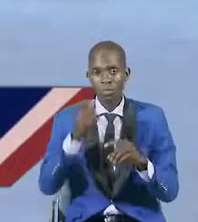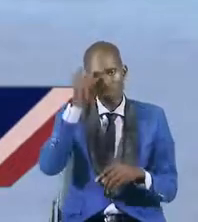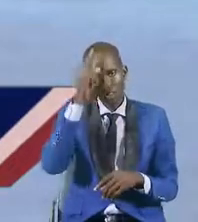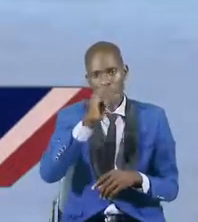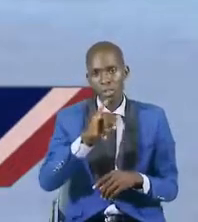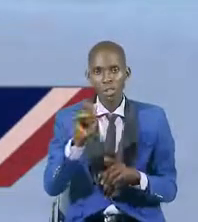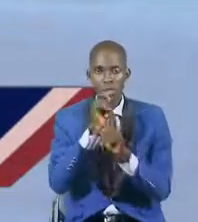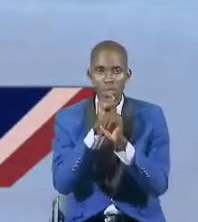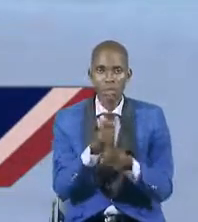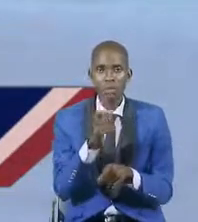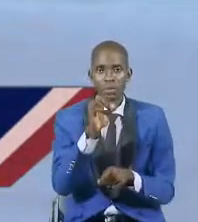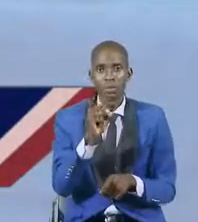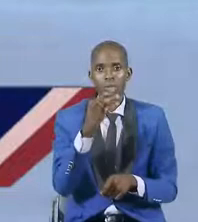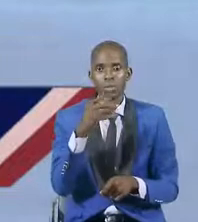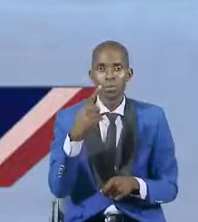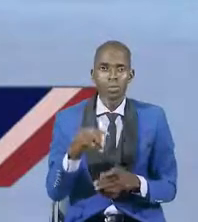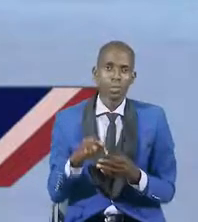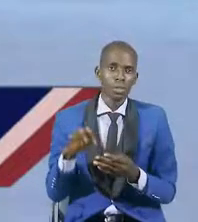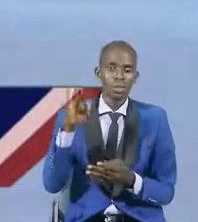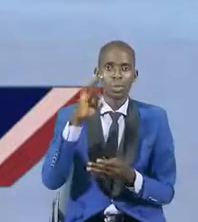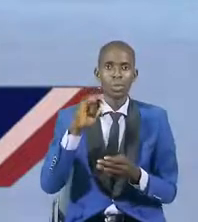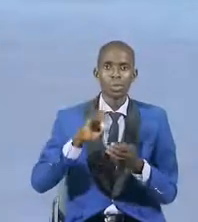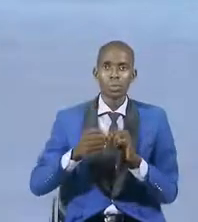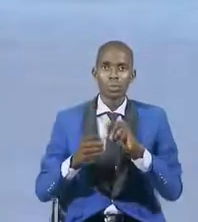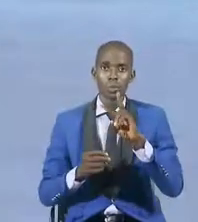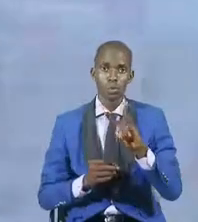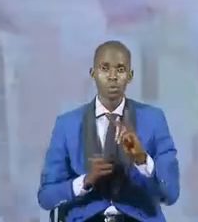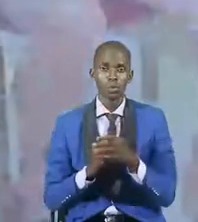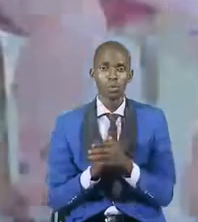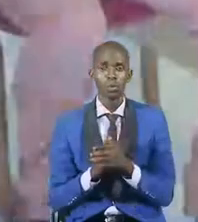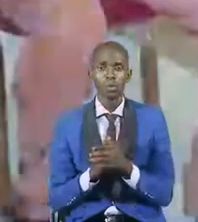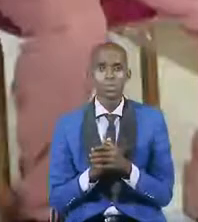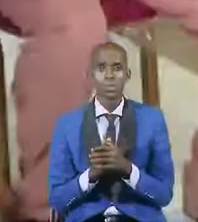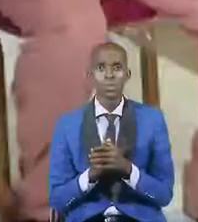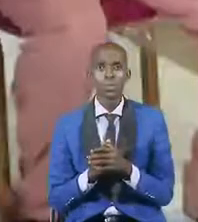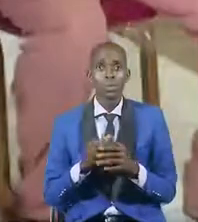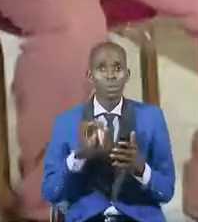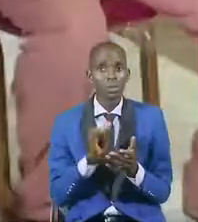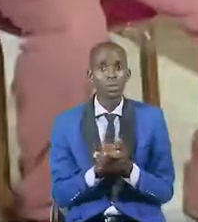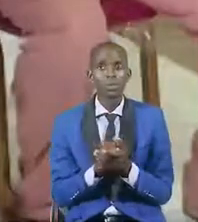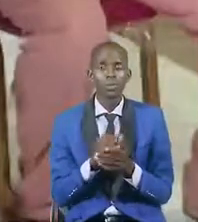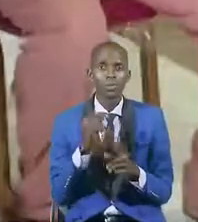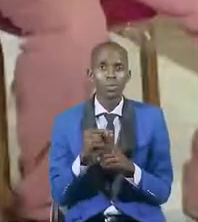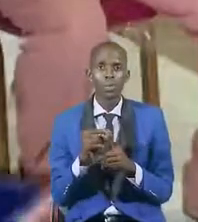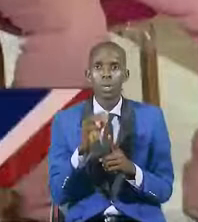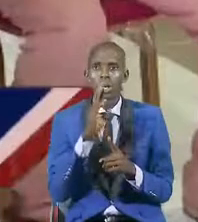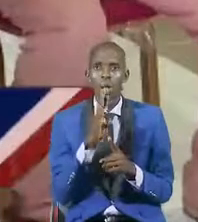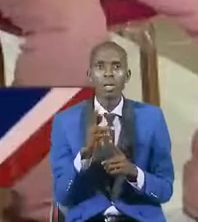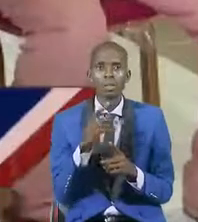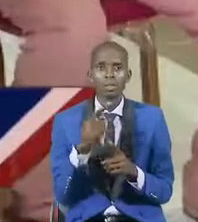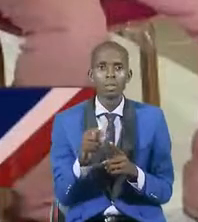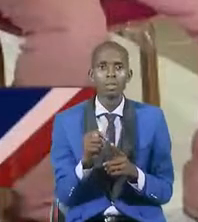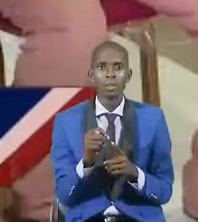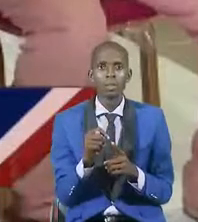discerner, savoir. Numéro 1, les dons de discernement de l'esprit. 2, ce sont les